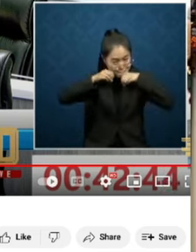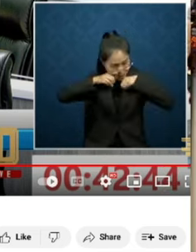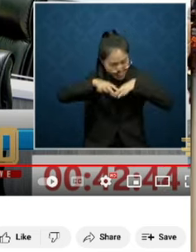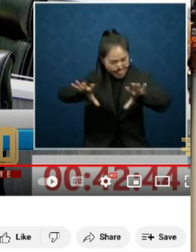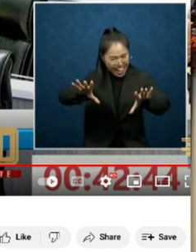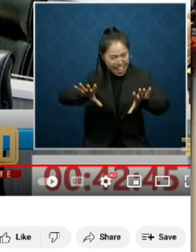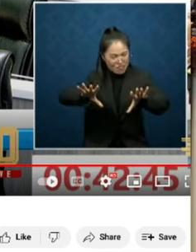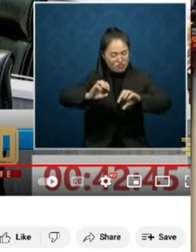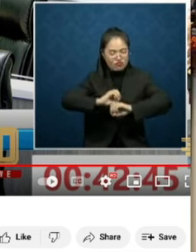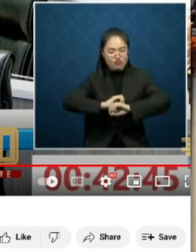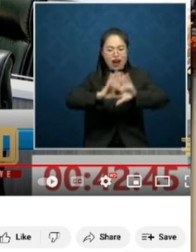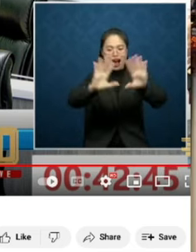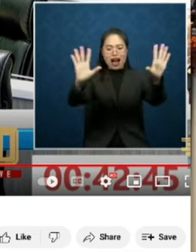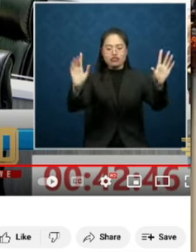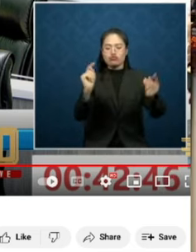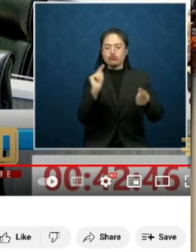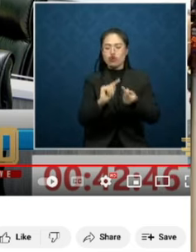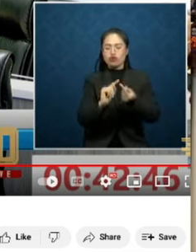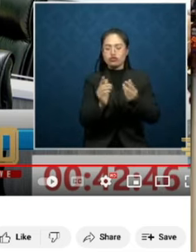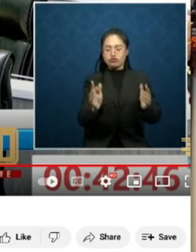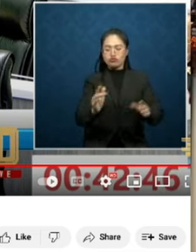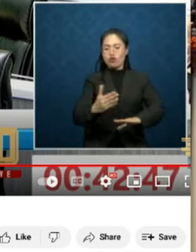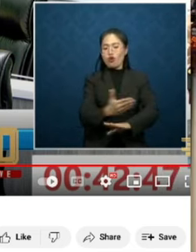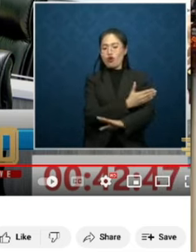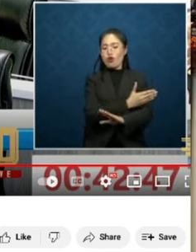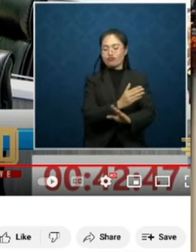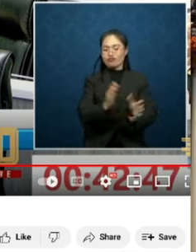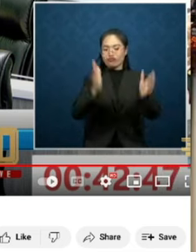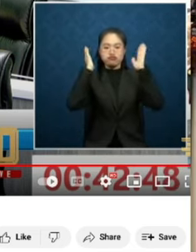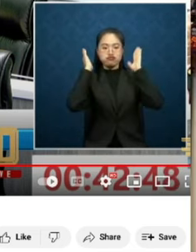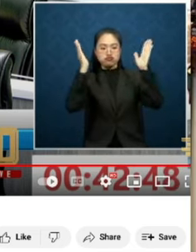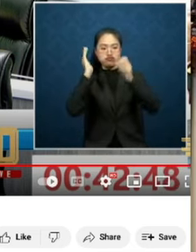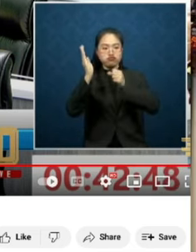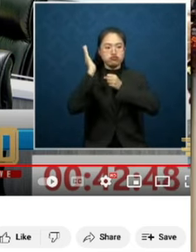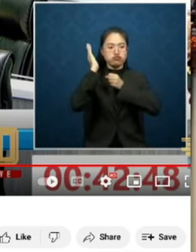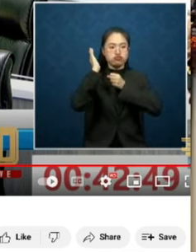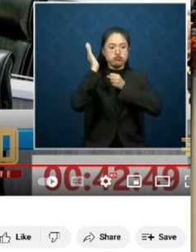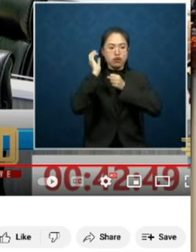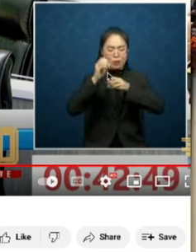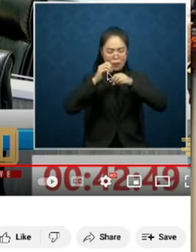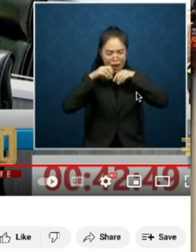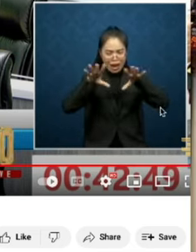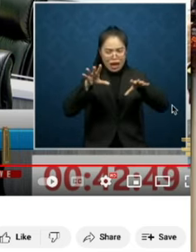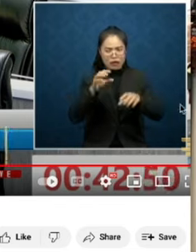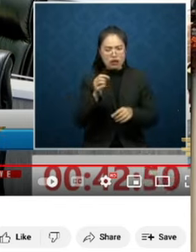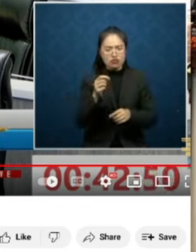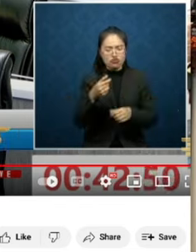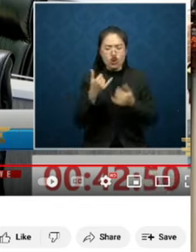ฟังชัดกลางเวทีหาเสียงแต่ตอนนี้ท่านก็ไม่รู้ไปไหนนะน่าจะฟังผมบ้าง